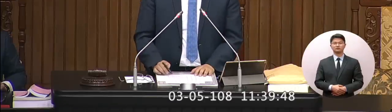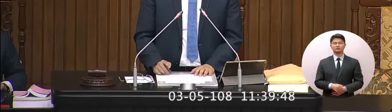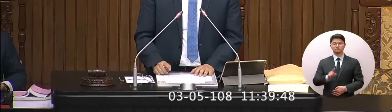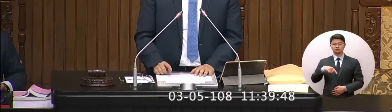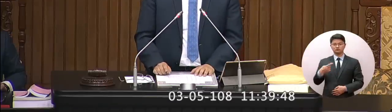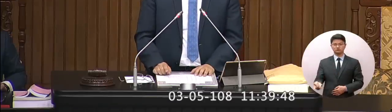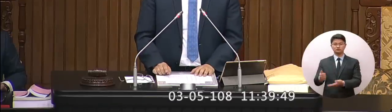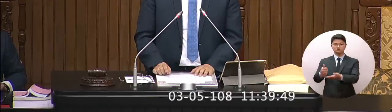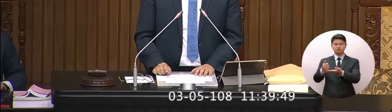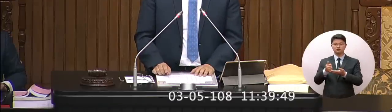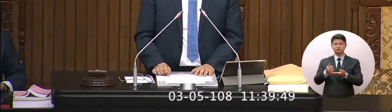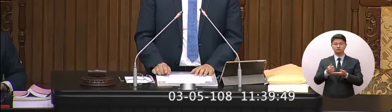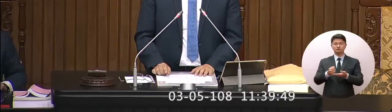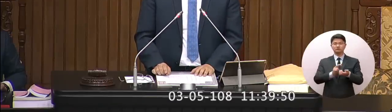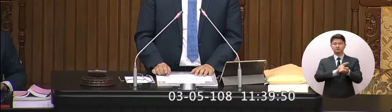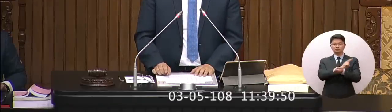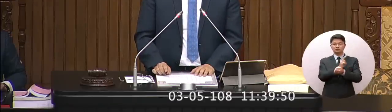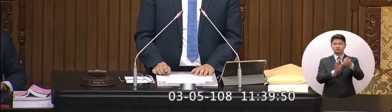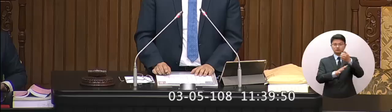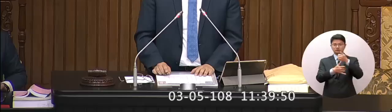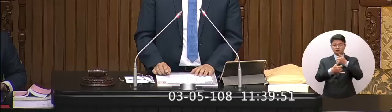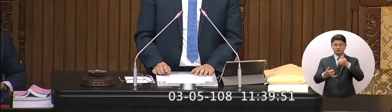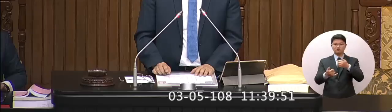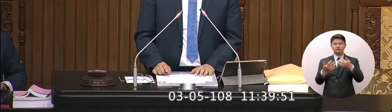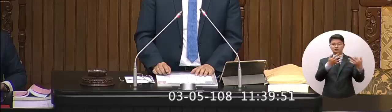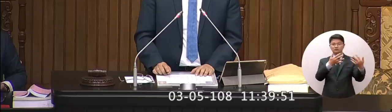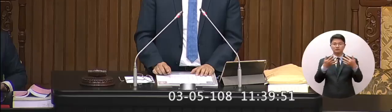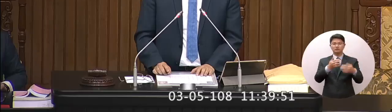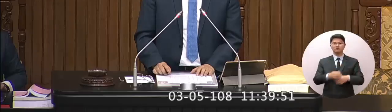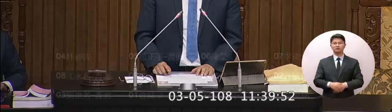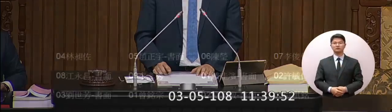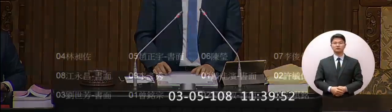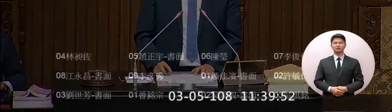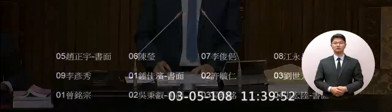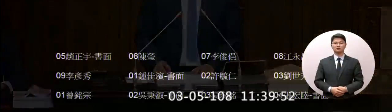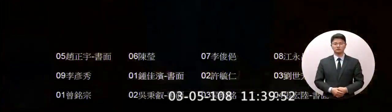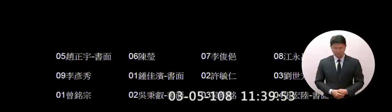接着请林长卓委员质询。